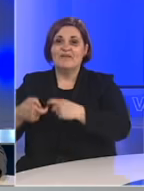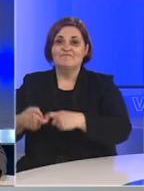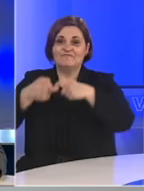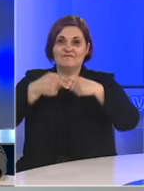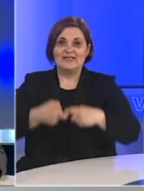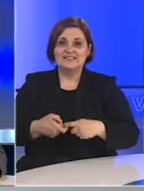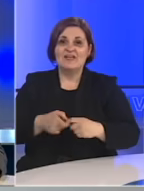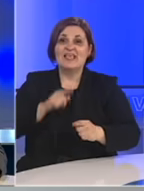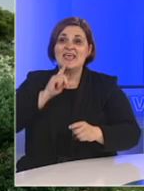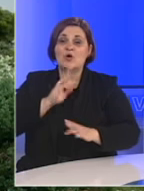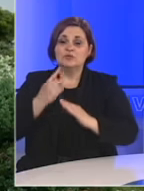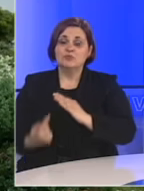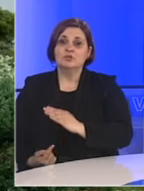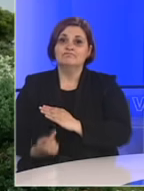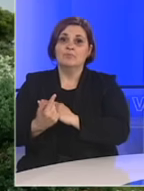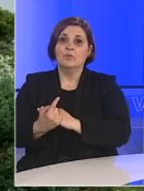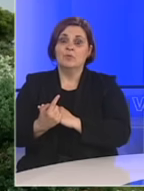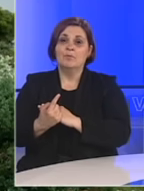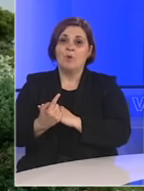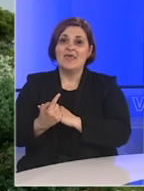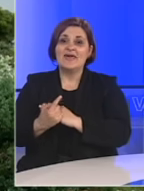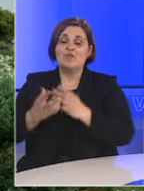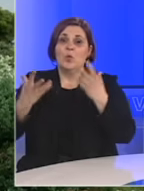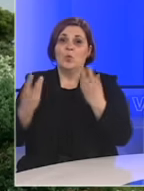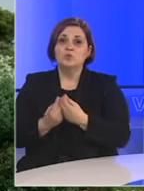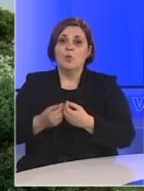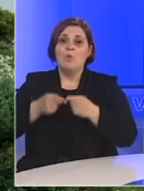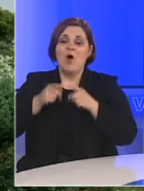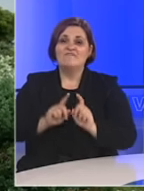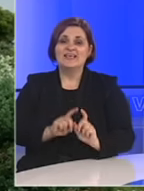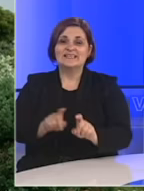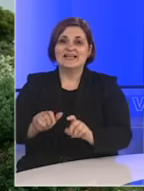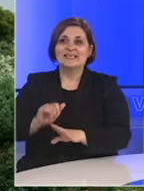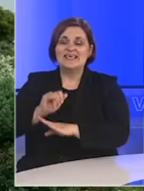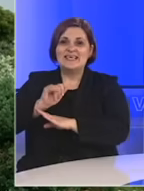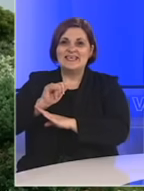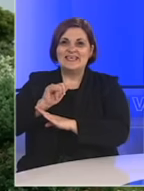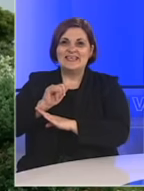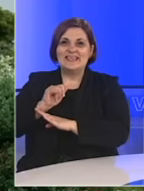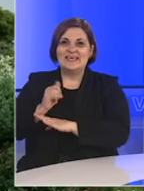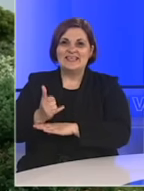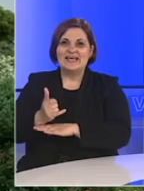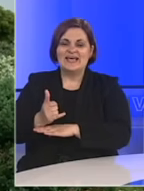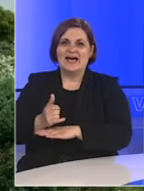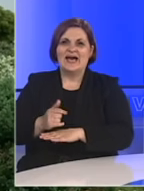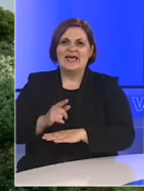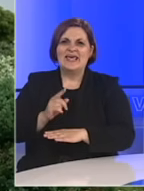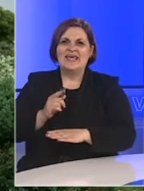i koja može nastati u sklopu ove infekcije je takozvani infarkt